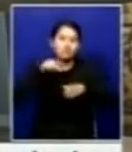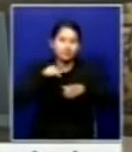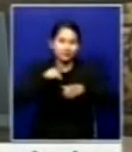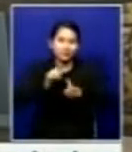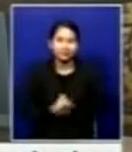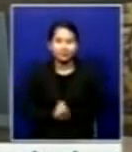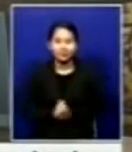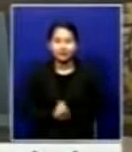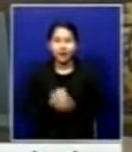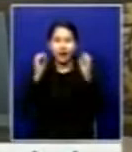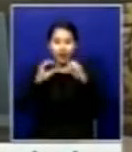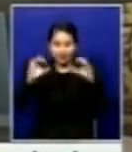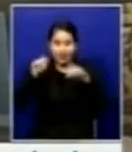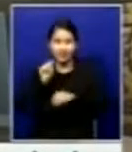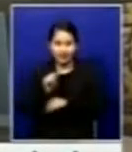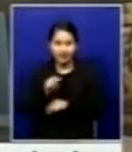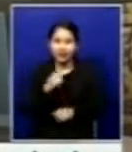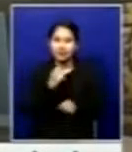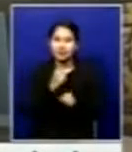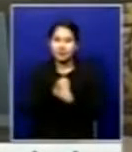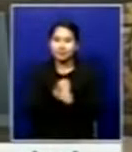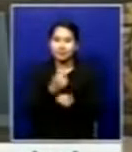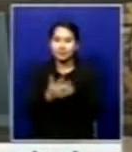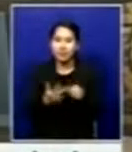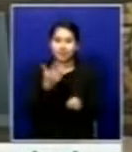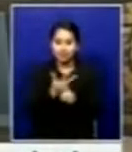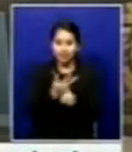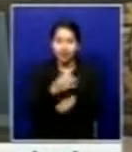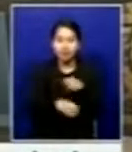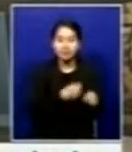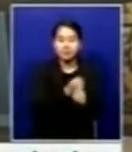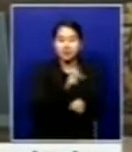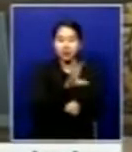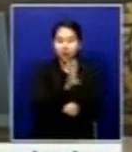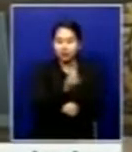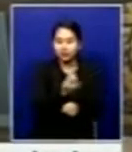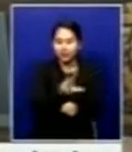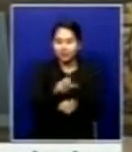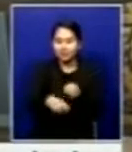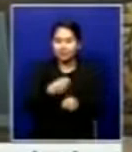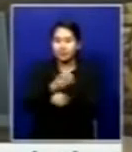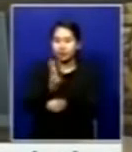รัฐบาลชุดนี้3ปีนะท่านท่านครับปี63